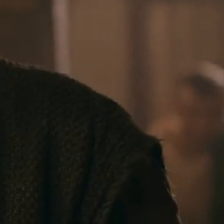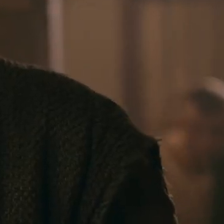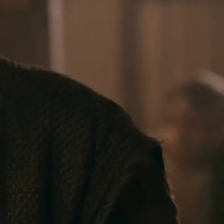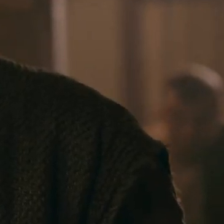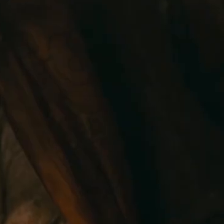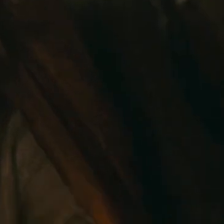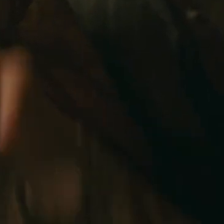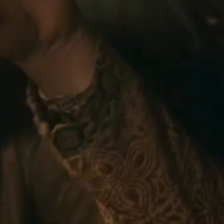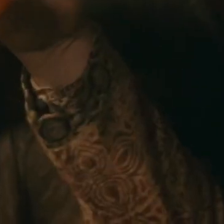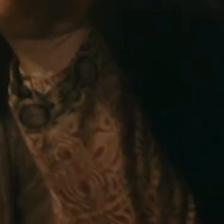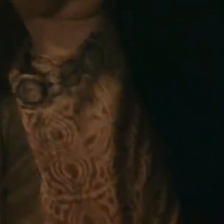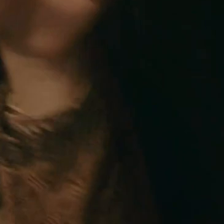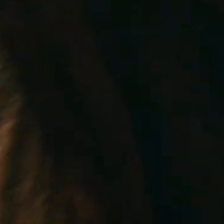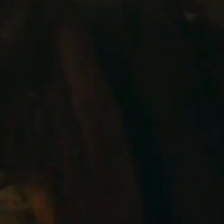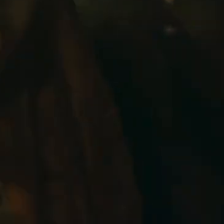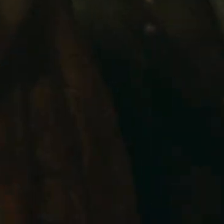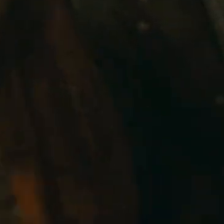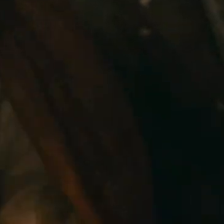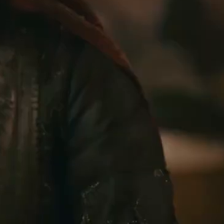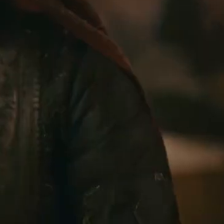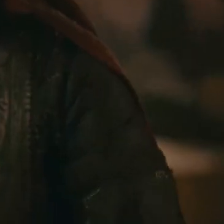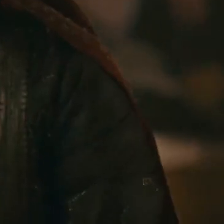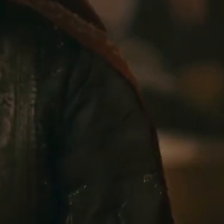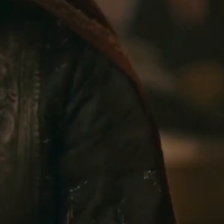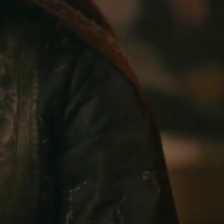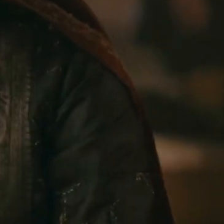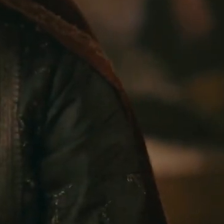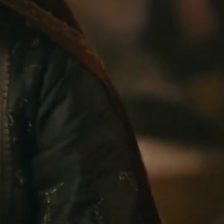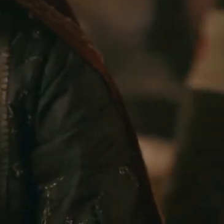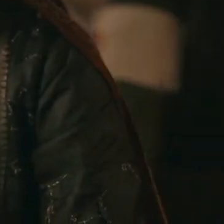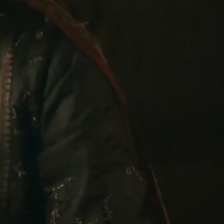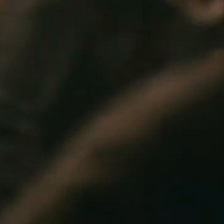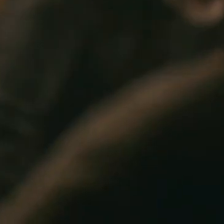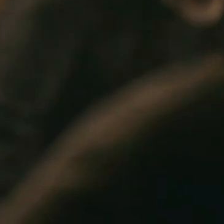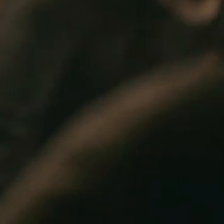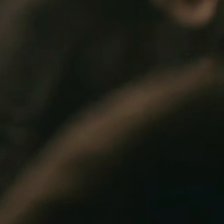Zeynep kanlı eliyle alnını sildi Fatma'nın gözü babasında.